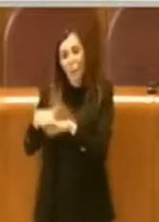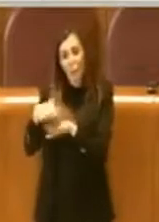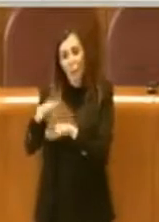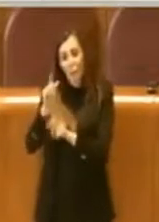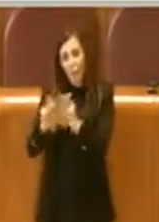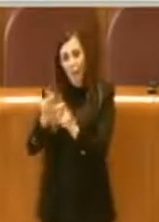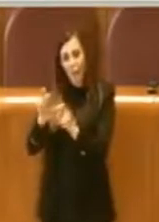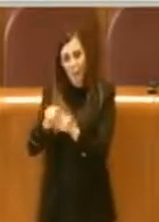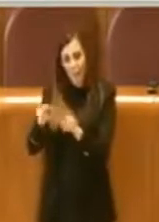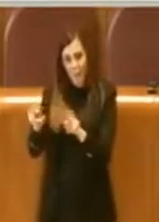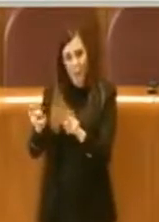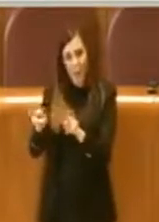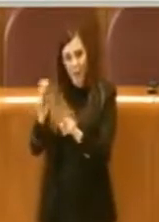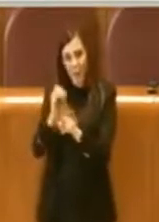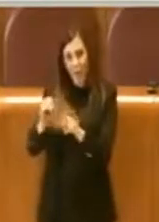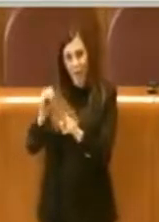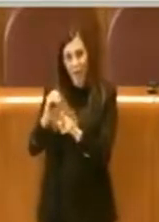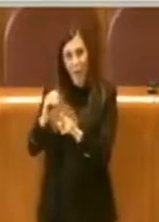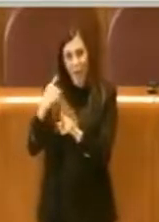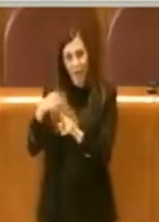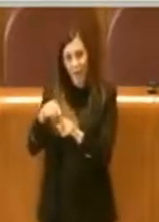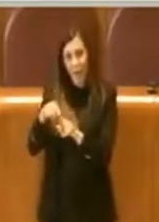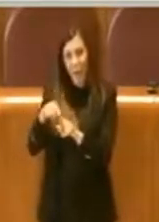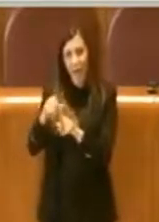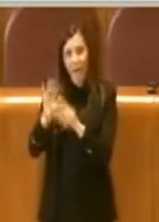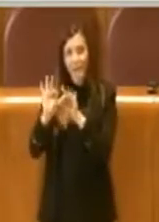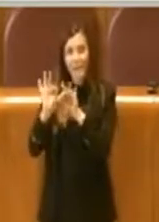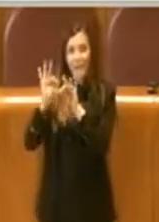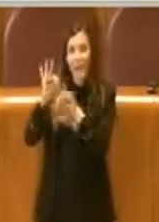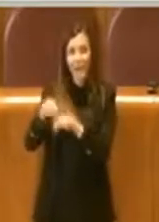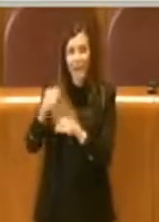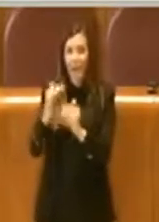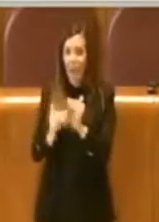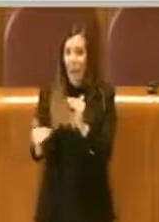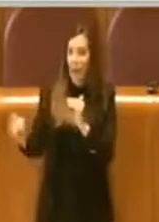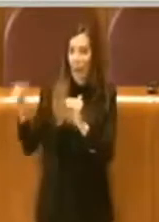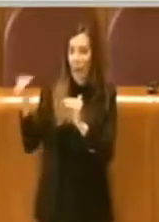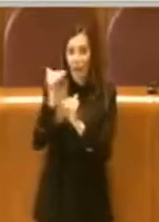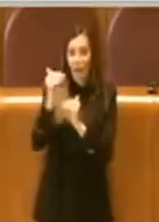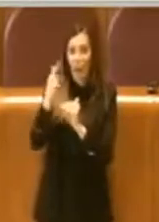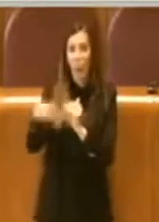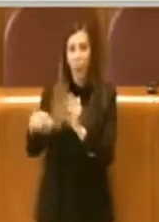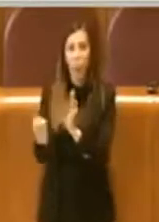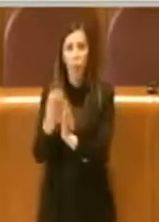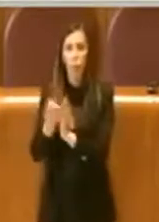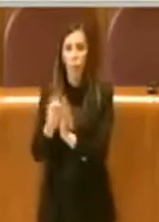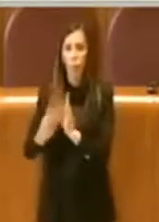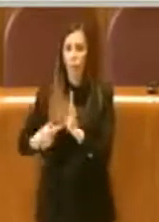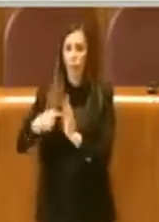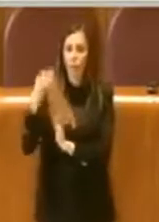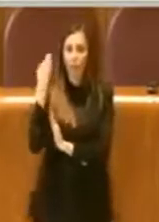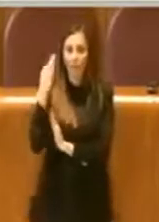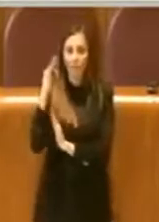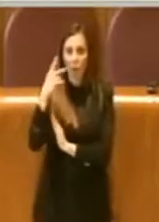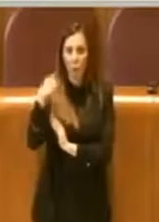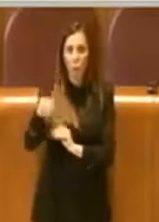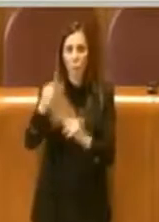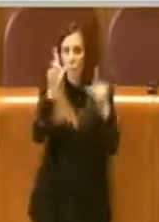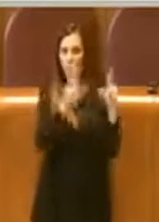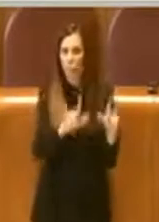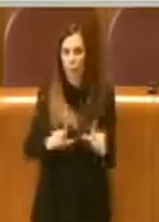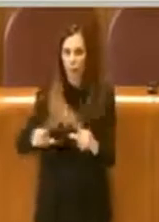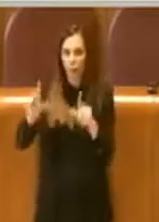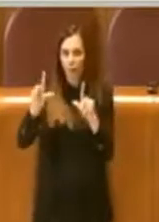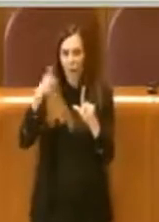fatto permette di raggiungere elevati livelli di produzione, in un quadro in cui veramente